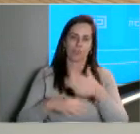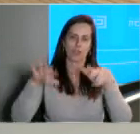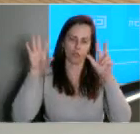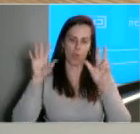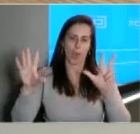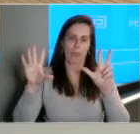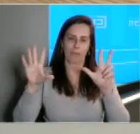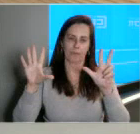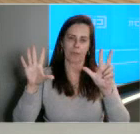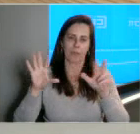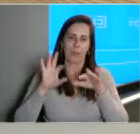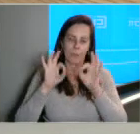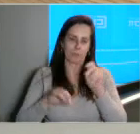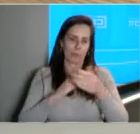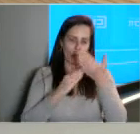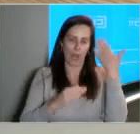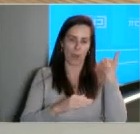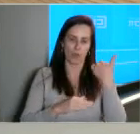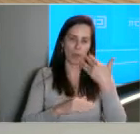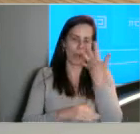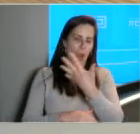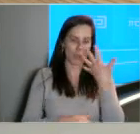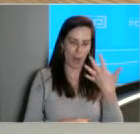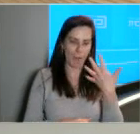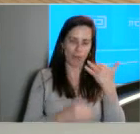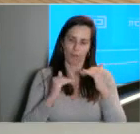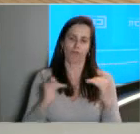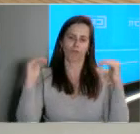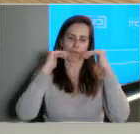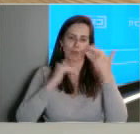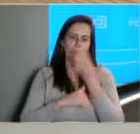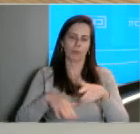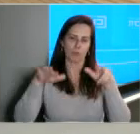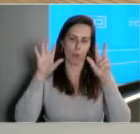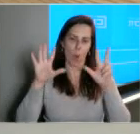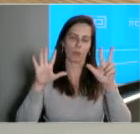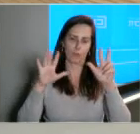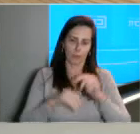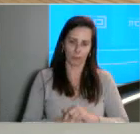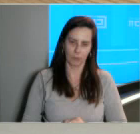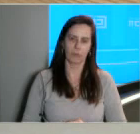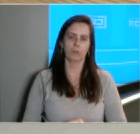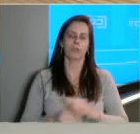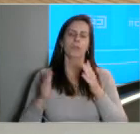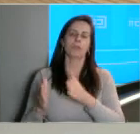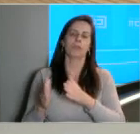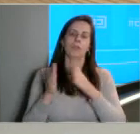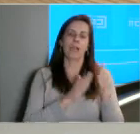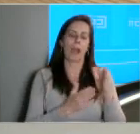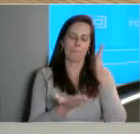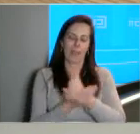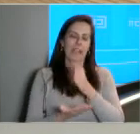58 מנדטים, למעשה בכנסת הקודמת עמדו על 55 מנדטים, ועלייה קלה ל-58.